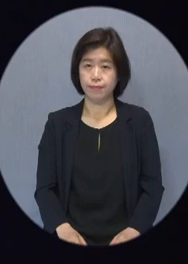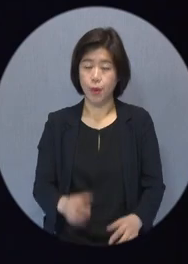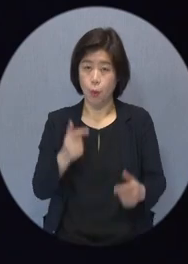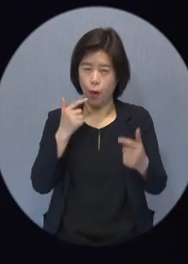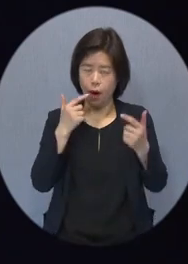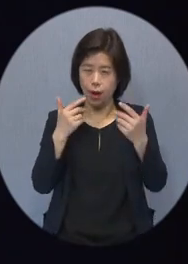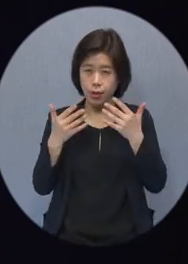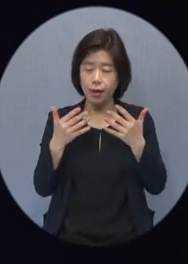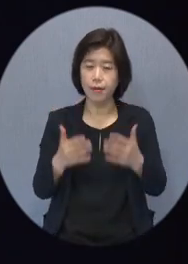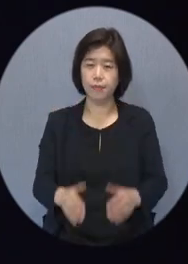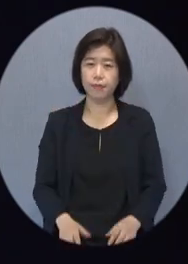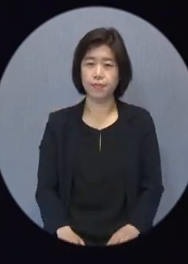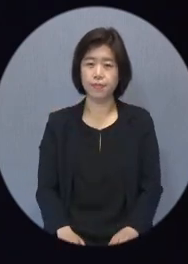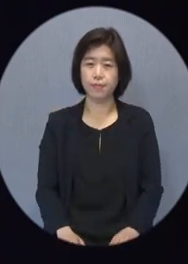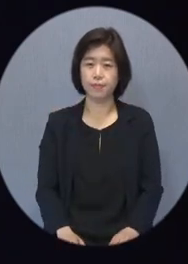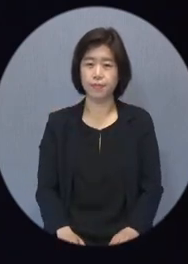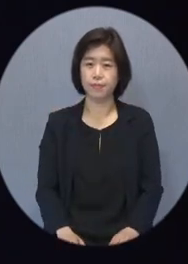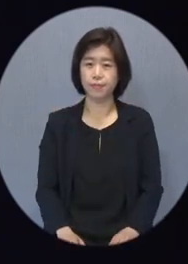명료하게.